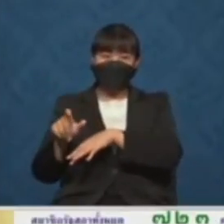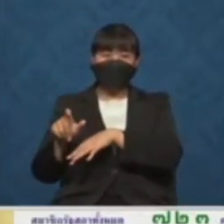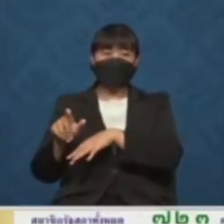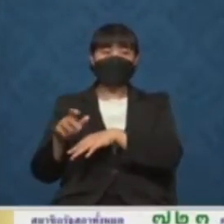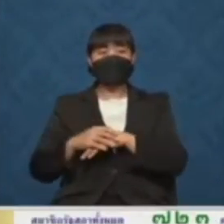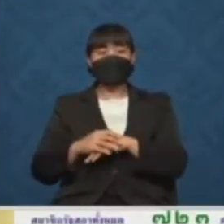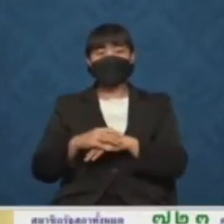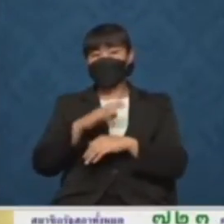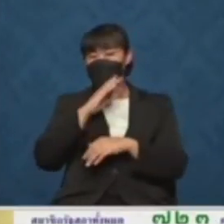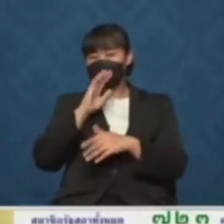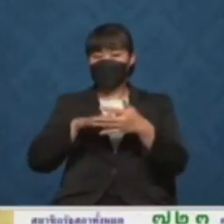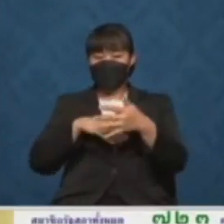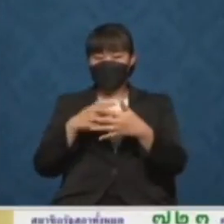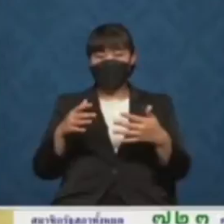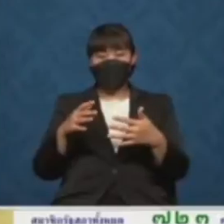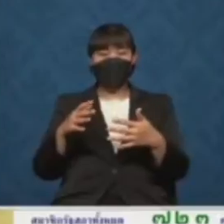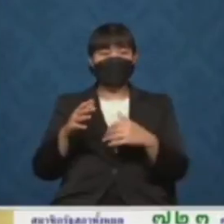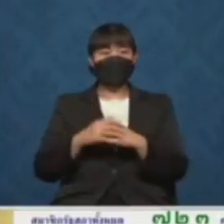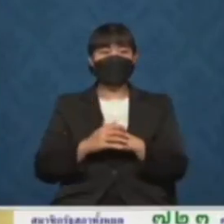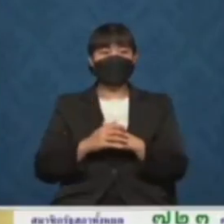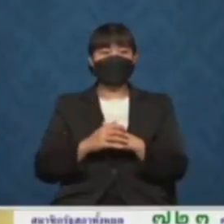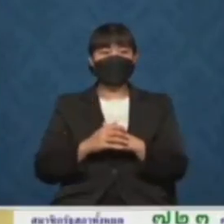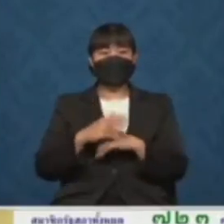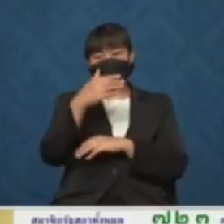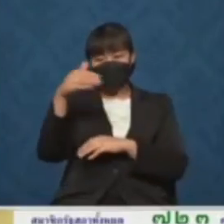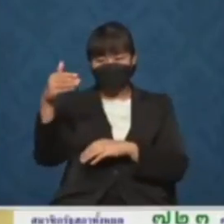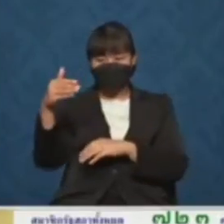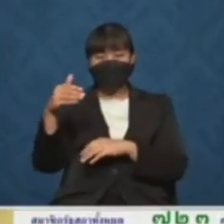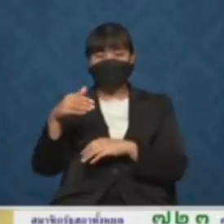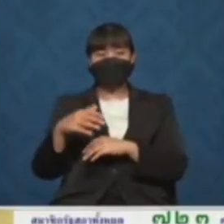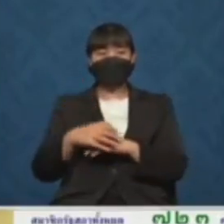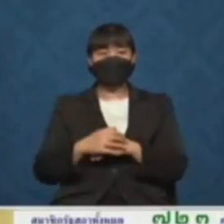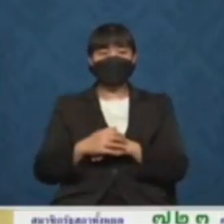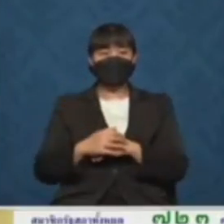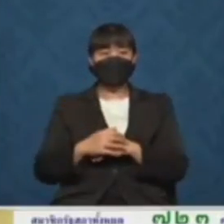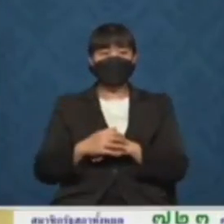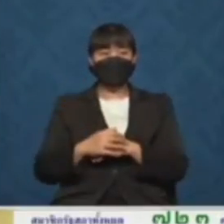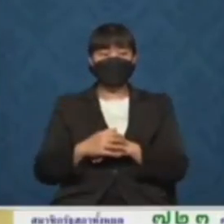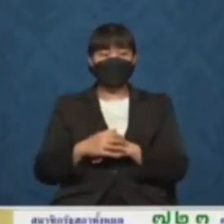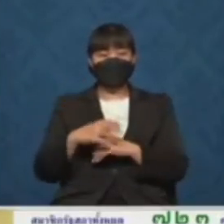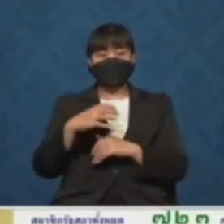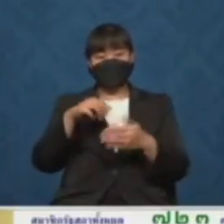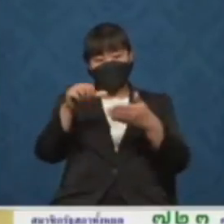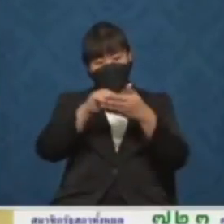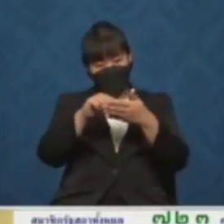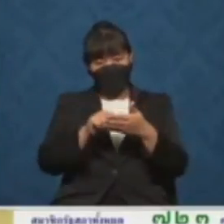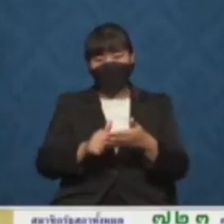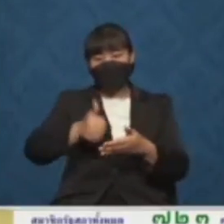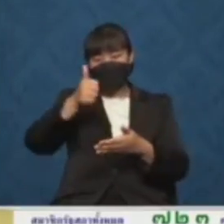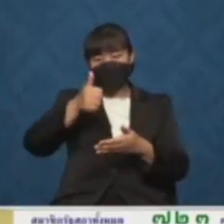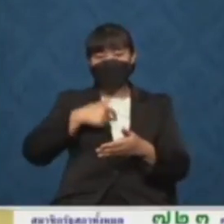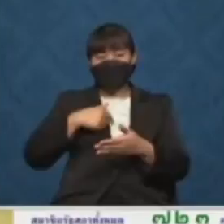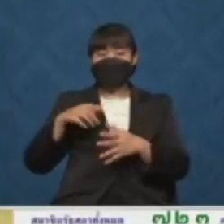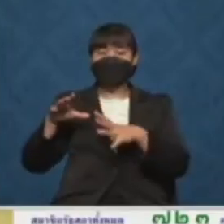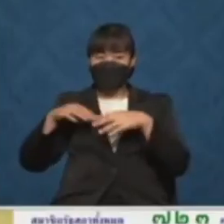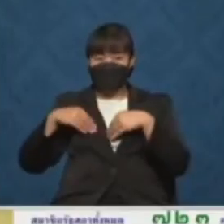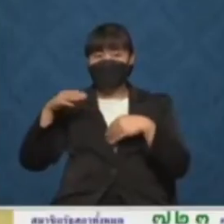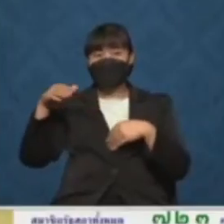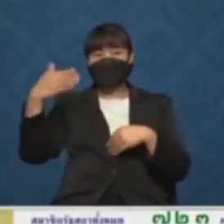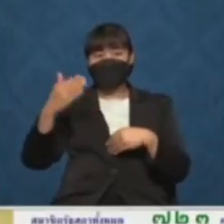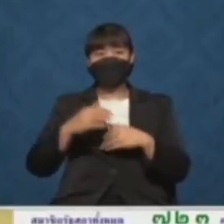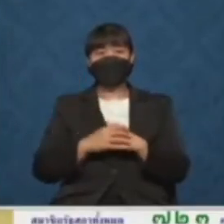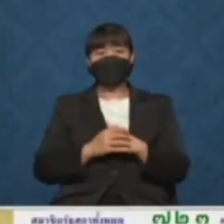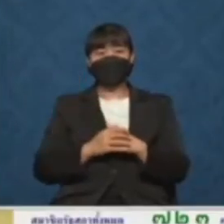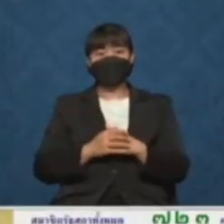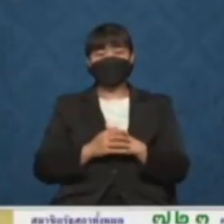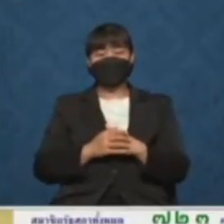แก้ขายแผนยธศาตชาติ mayรคามยิยอม จคอสะชอ.และตวอย่างองสิ่ทท่านบอกวาแ้ได้นะคร